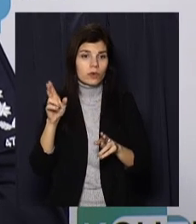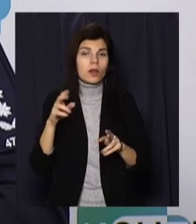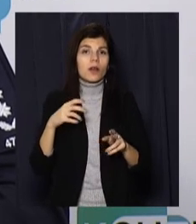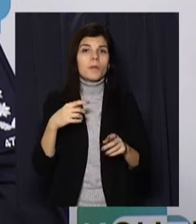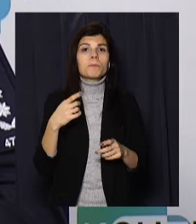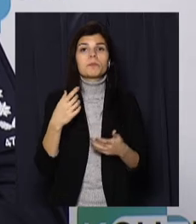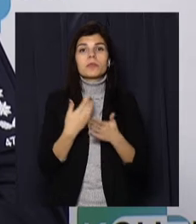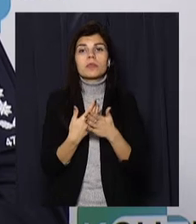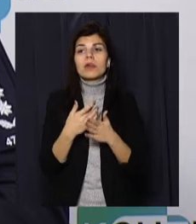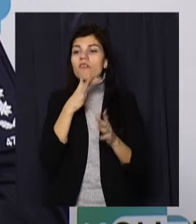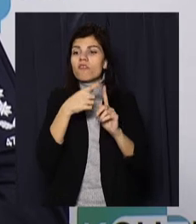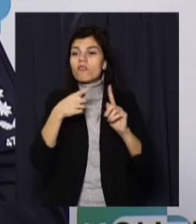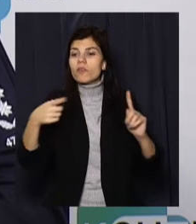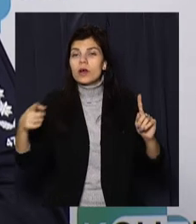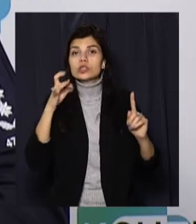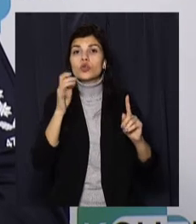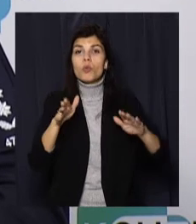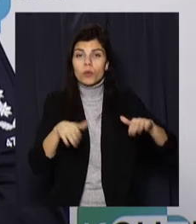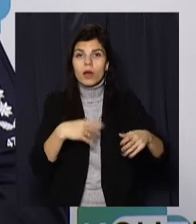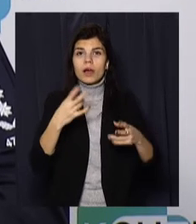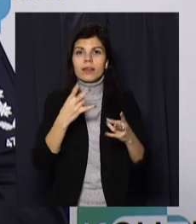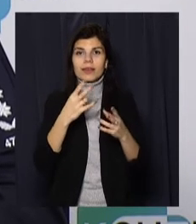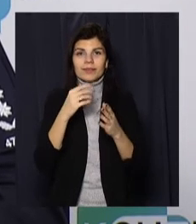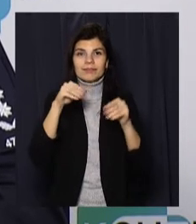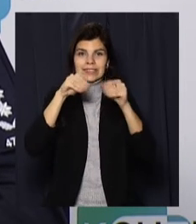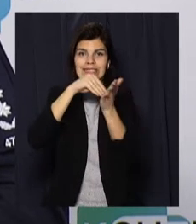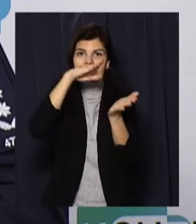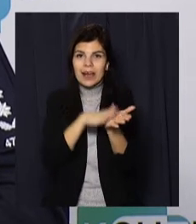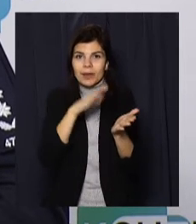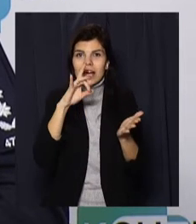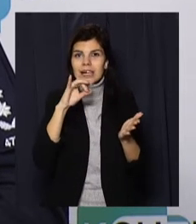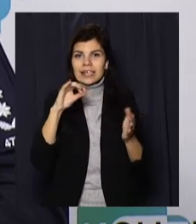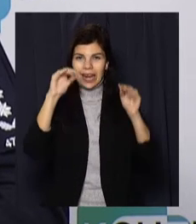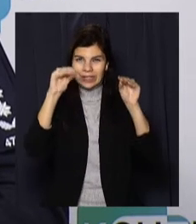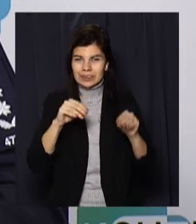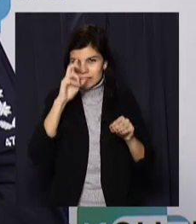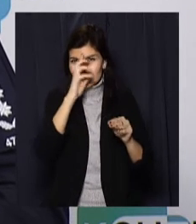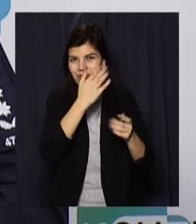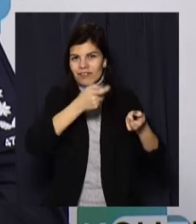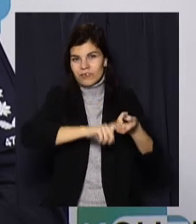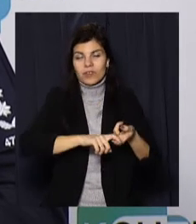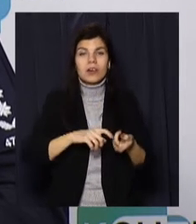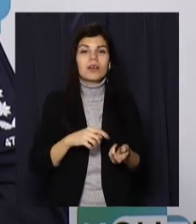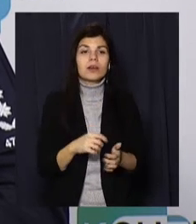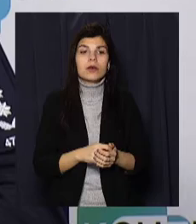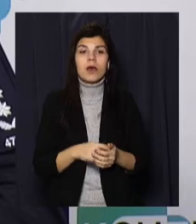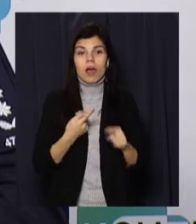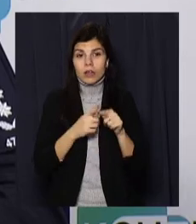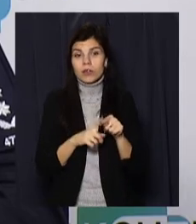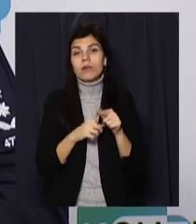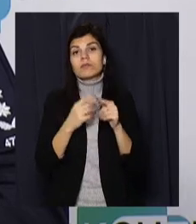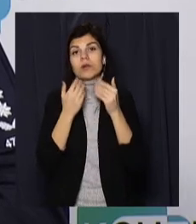перереєстрації зброї. А безпосередньо на самих мисливських угіддях – це дотримання